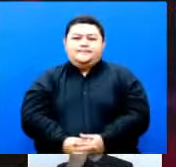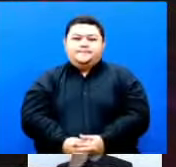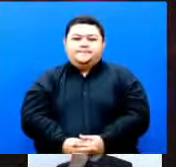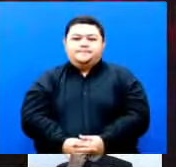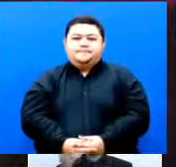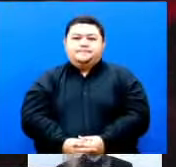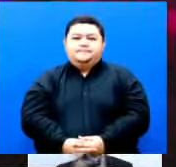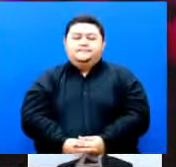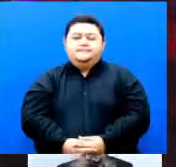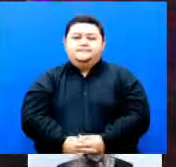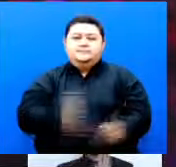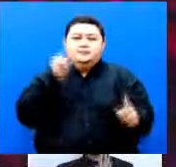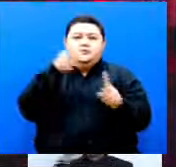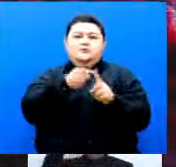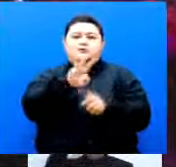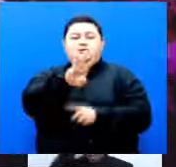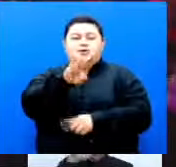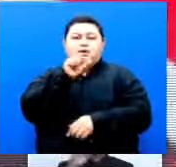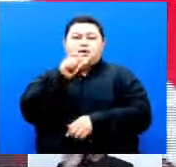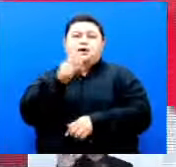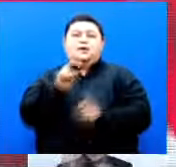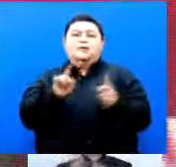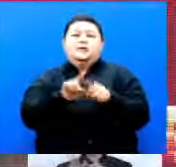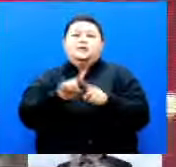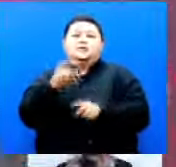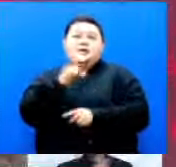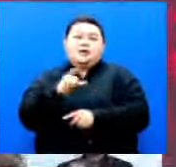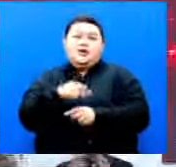Visidanmisidaritiga pasangkandidatyangbersaingdalam